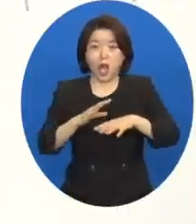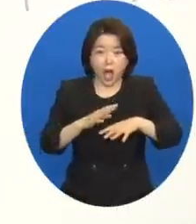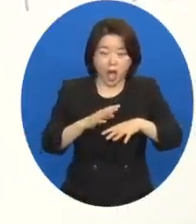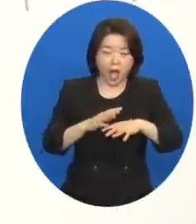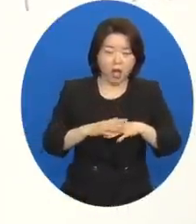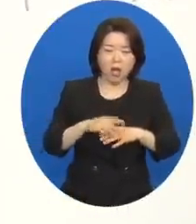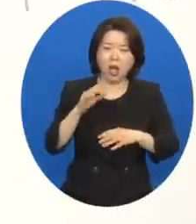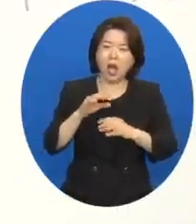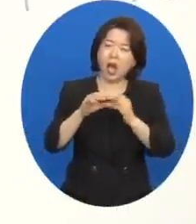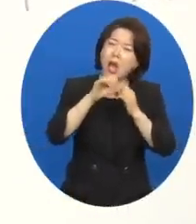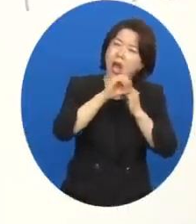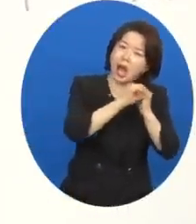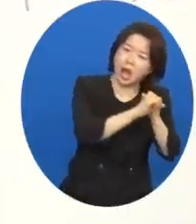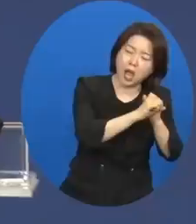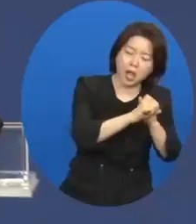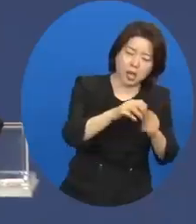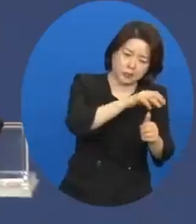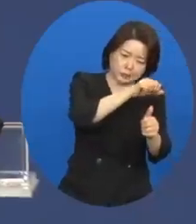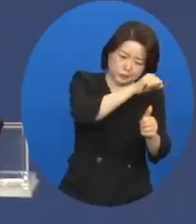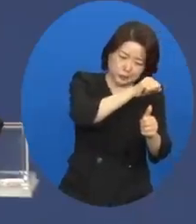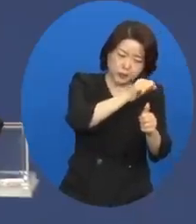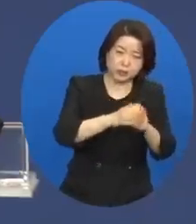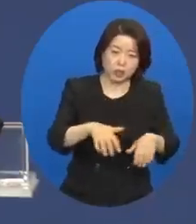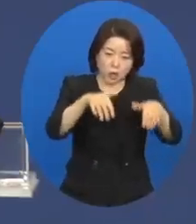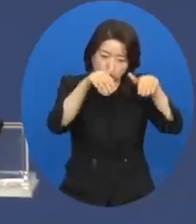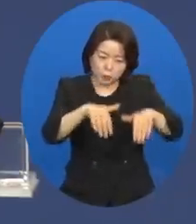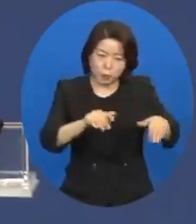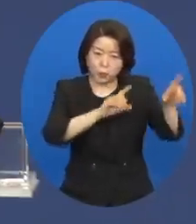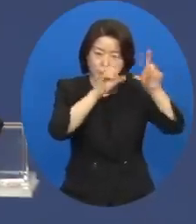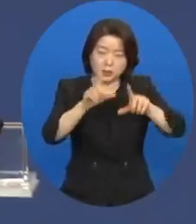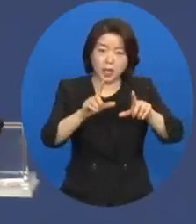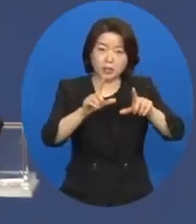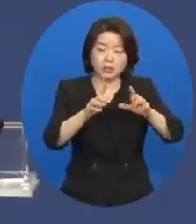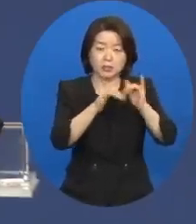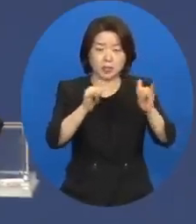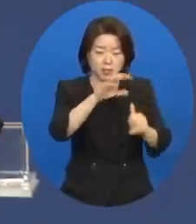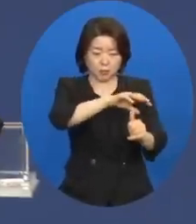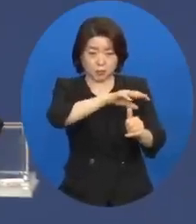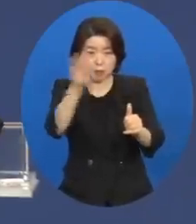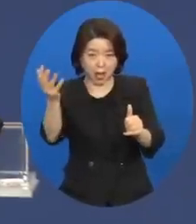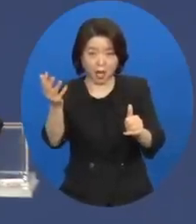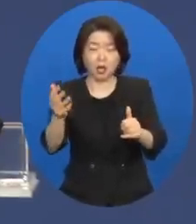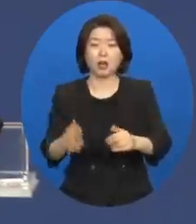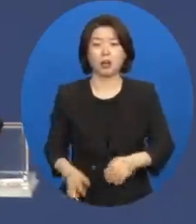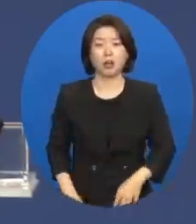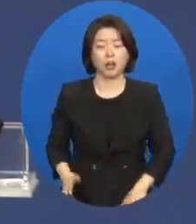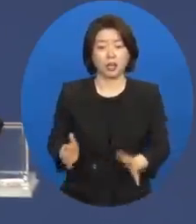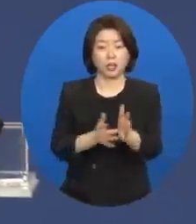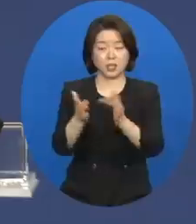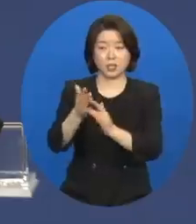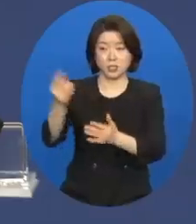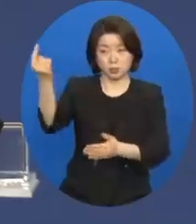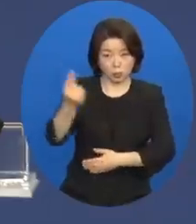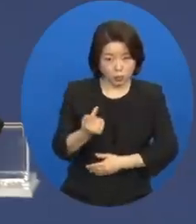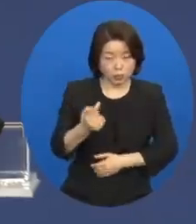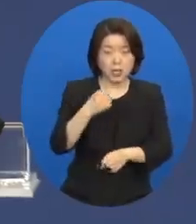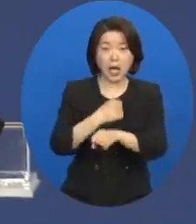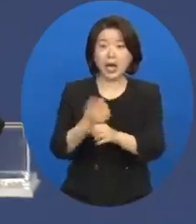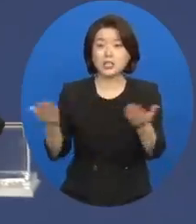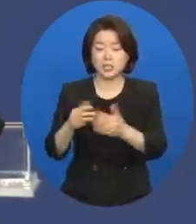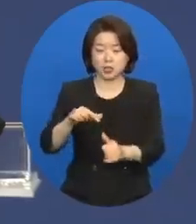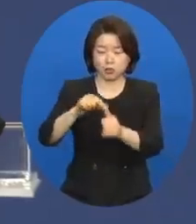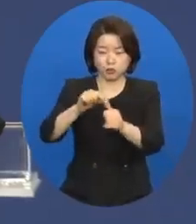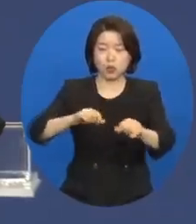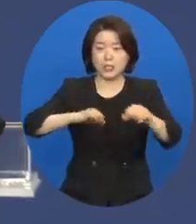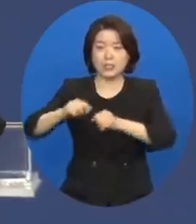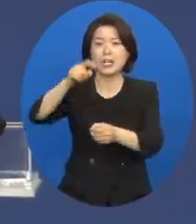매여 종로로 타는 자들을 해방시켜주려 함이라. 이게 예수님이 오셔서 하시는 구원사역의